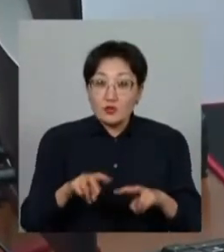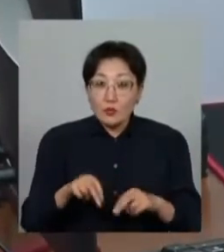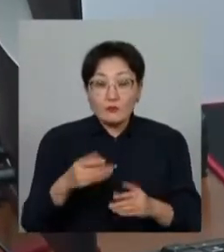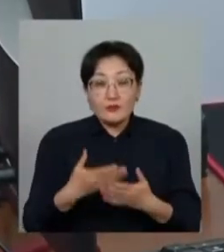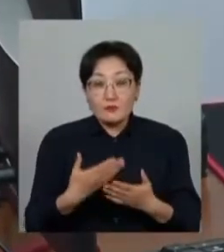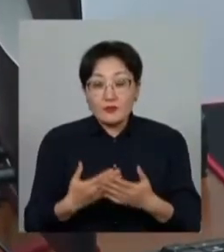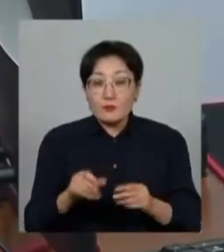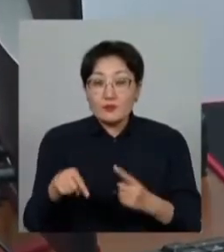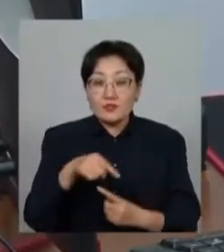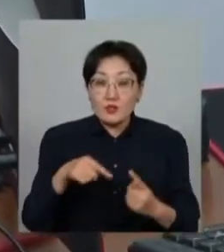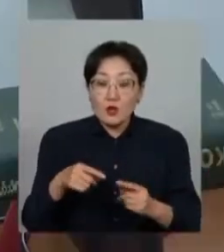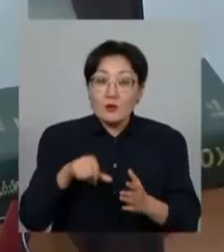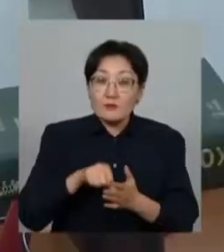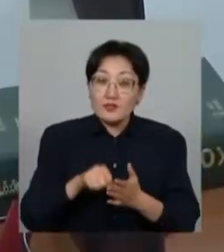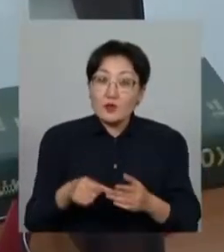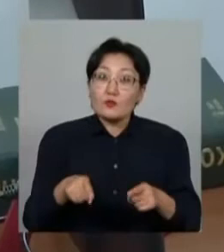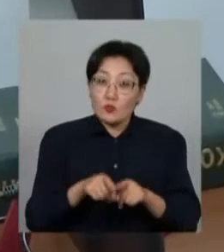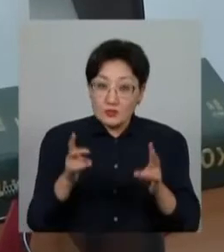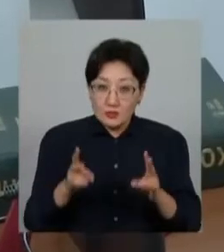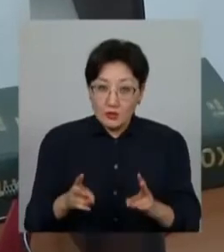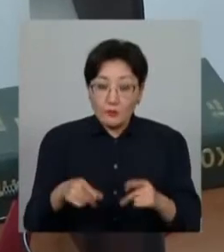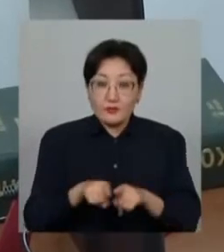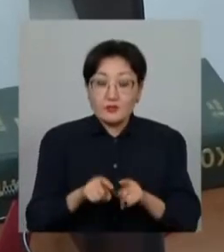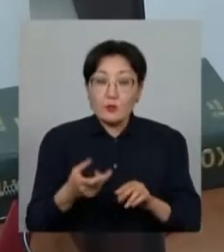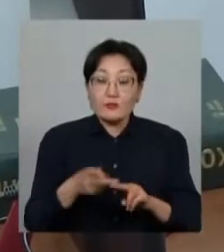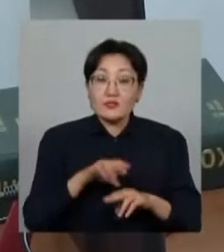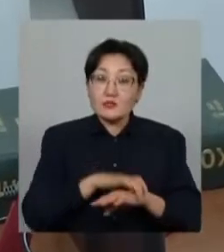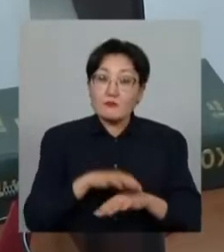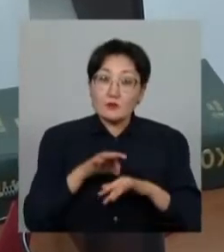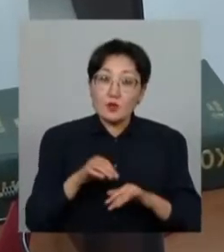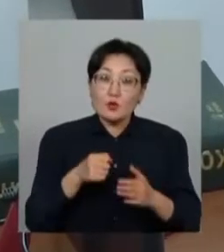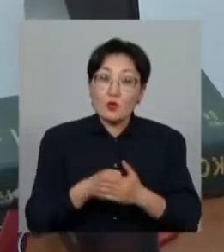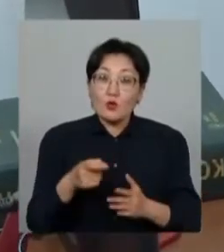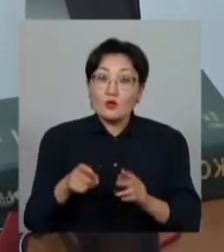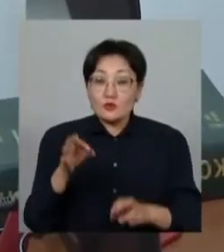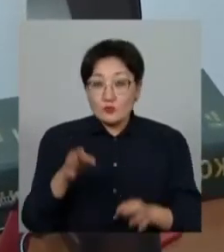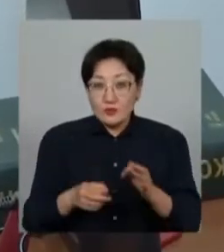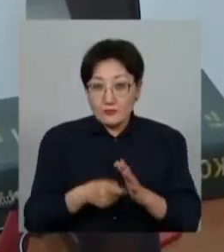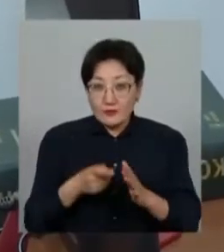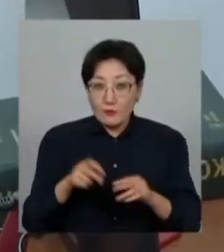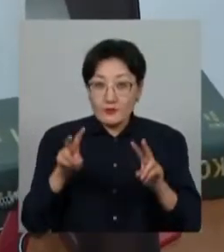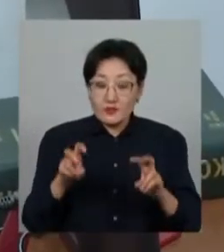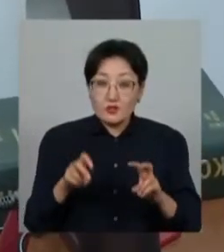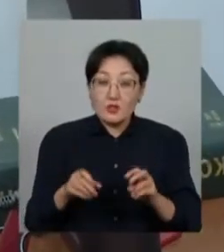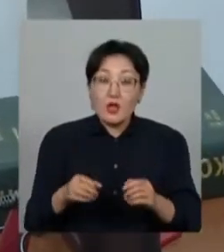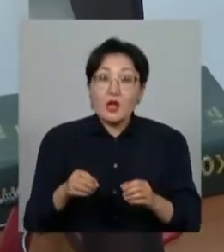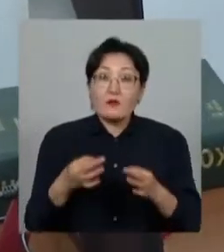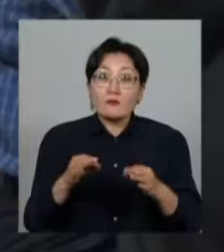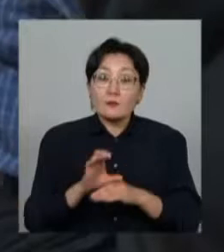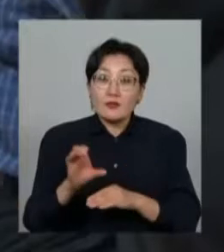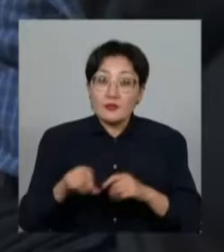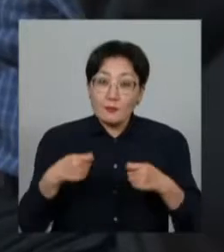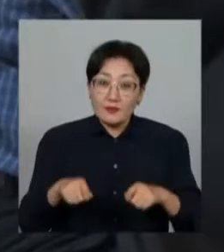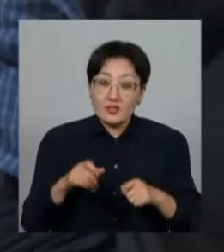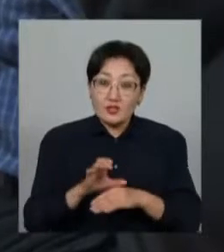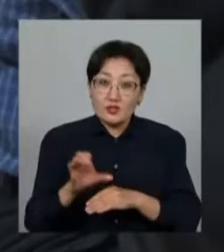что предприниматель причастен к трагедии. Сейчас по данному факту проводится досудебное расследование по статье «Выпуск или продажа